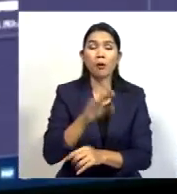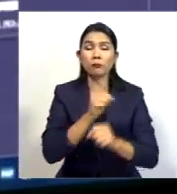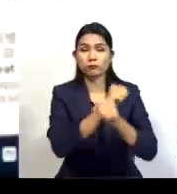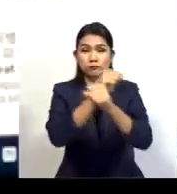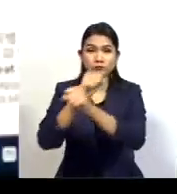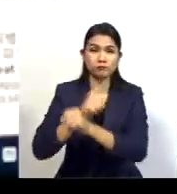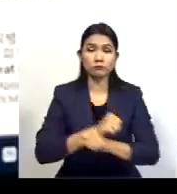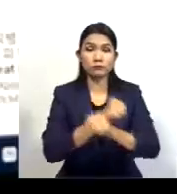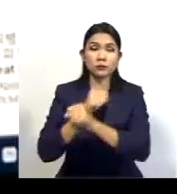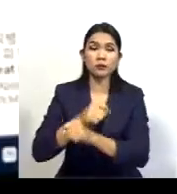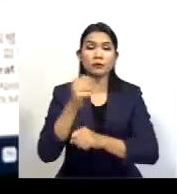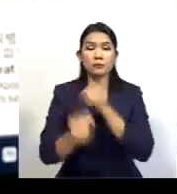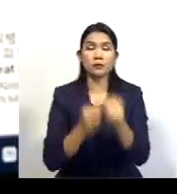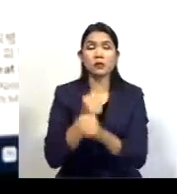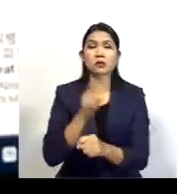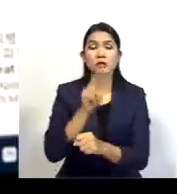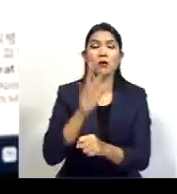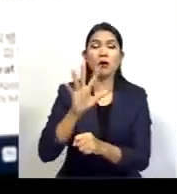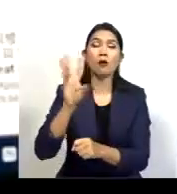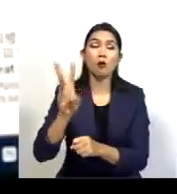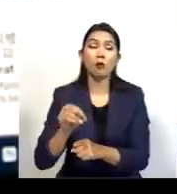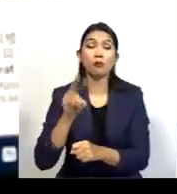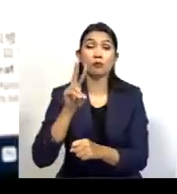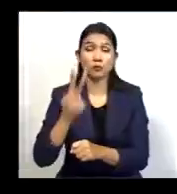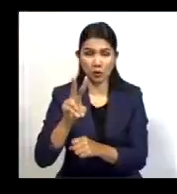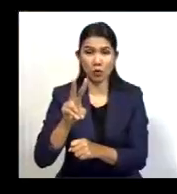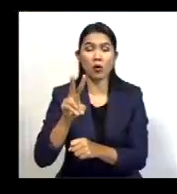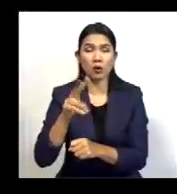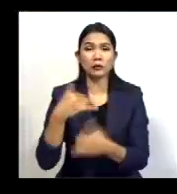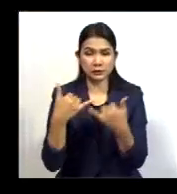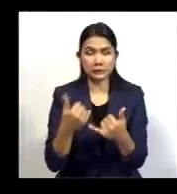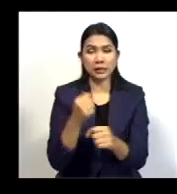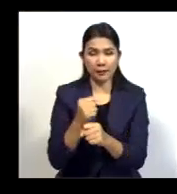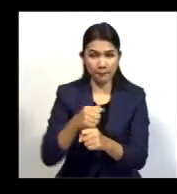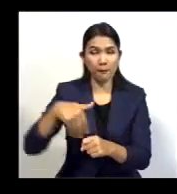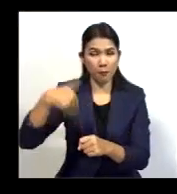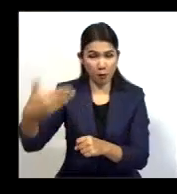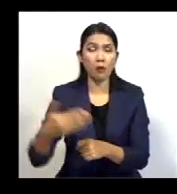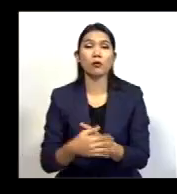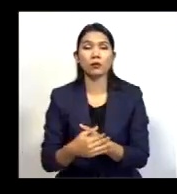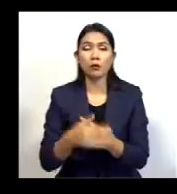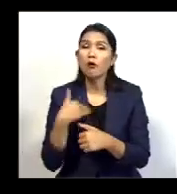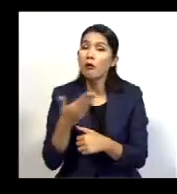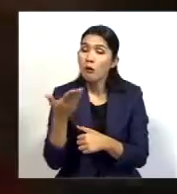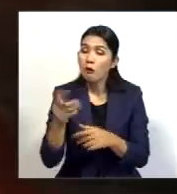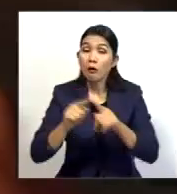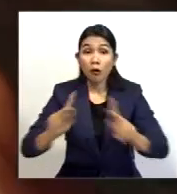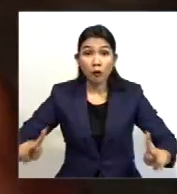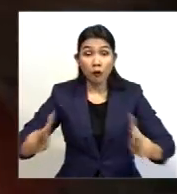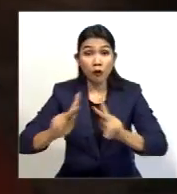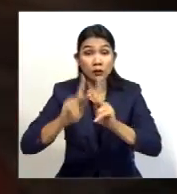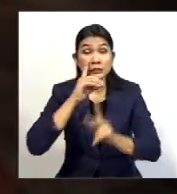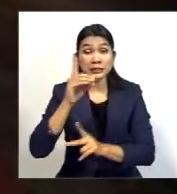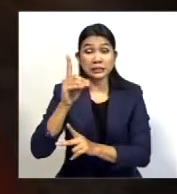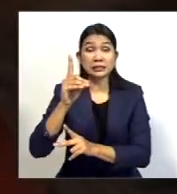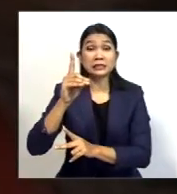ดภัยไซเบอร์พุทธศักราช2562ไปก่อนระหว่างนี้นะคะโดยขอให้ทางกระทรวงดิจิทัลเ